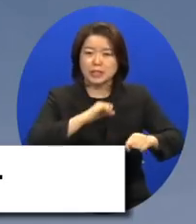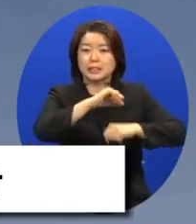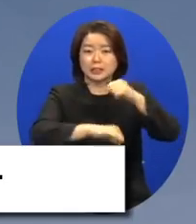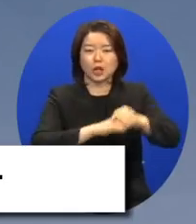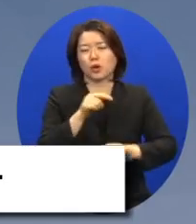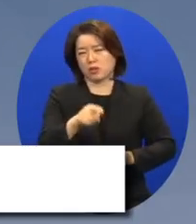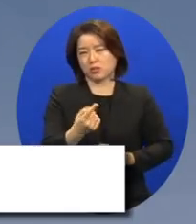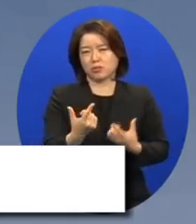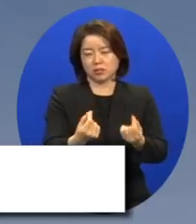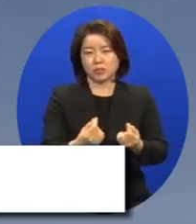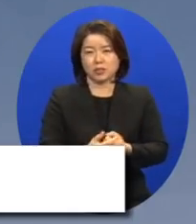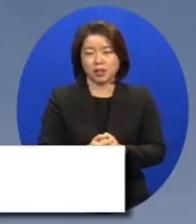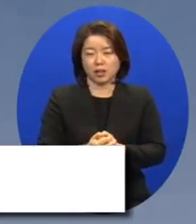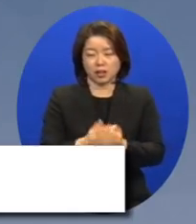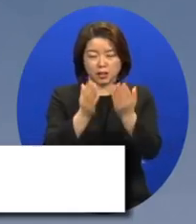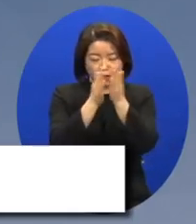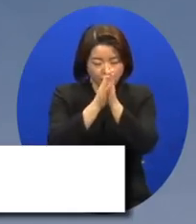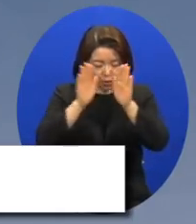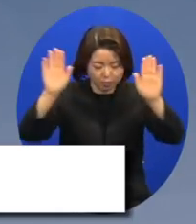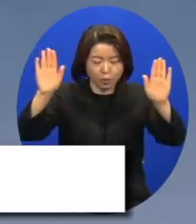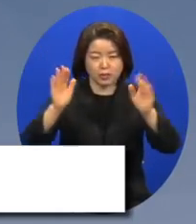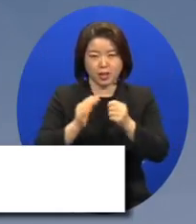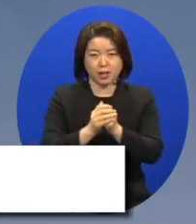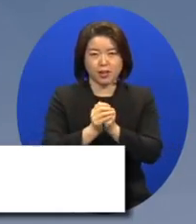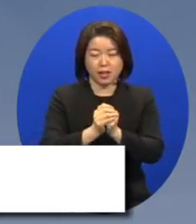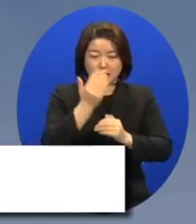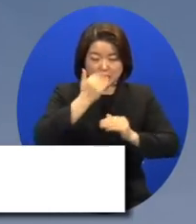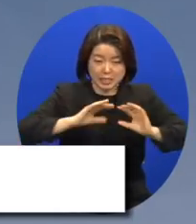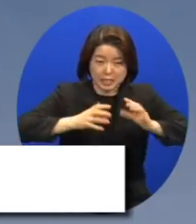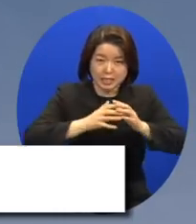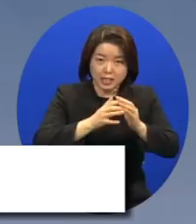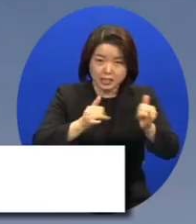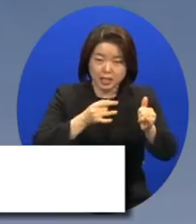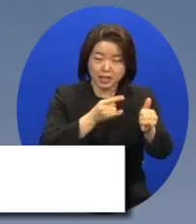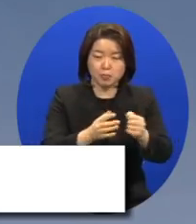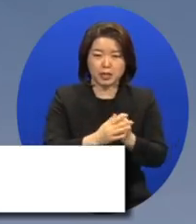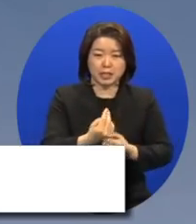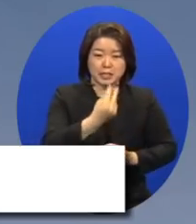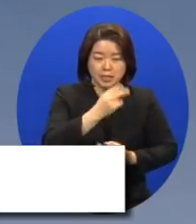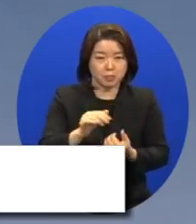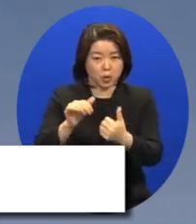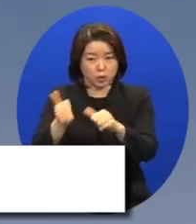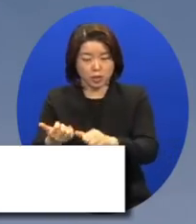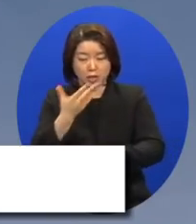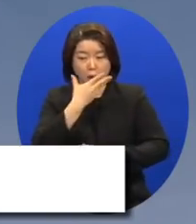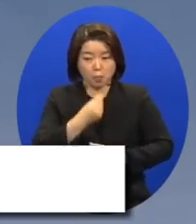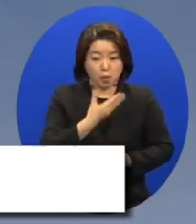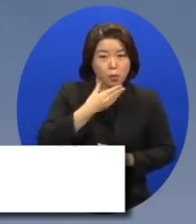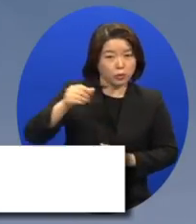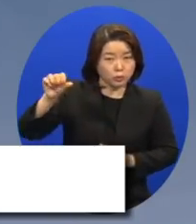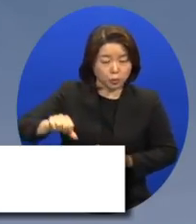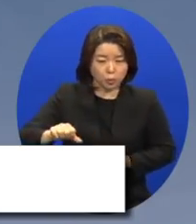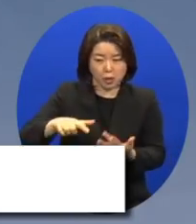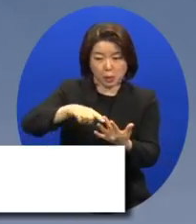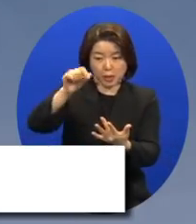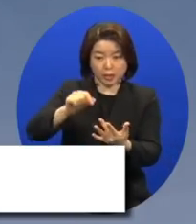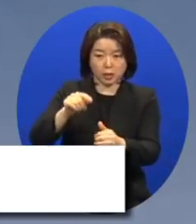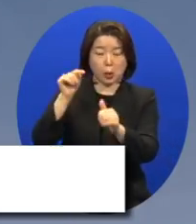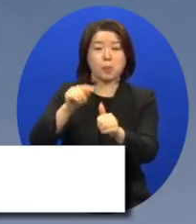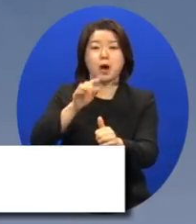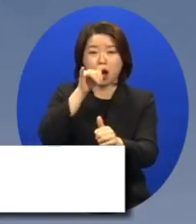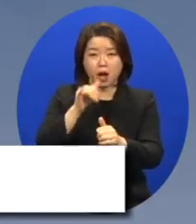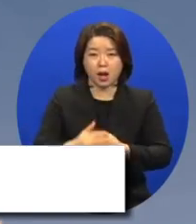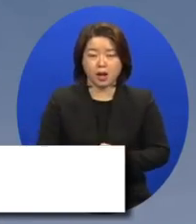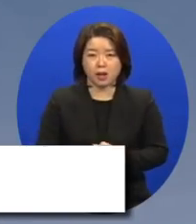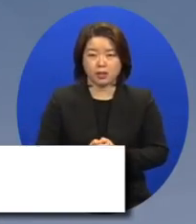그것입니다 모세는 이스라엘 백성들에게 생명과 사망 복과 저주를 대가 라고 했습니다